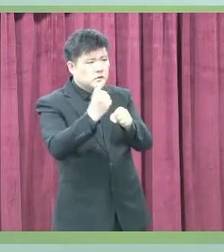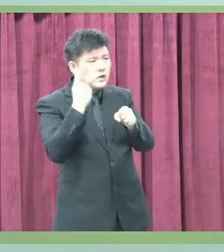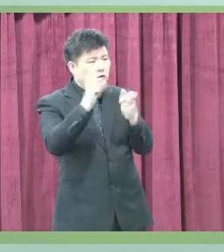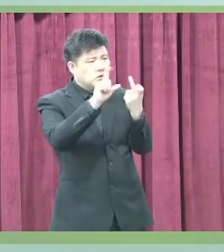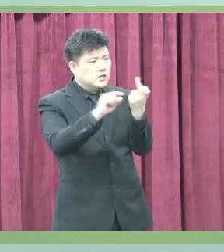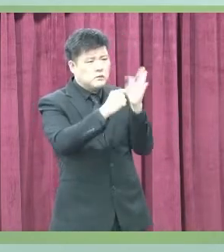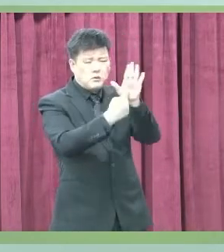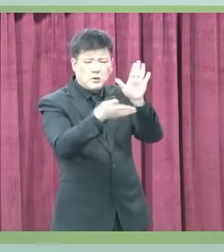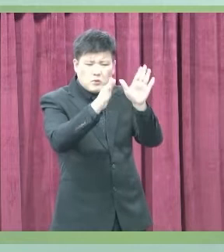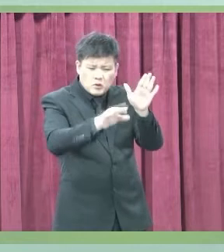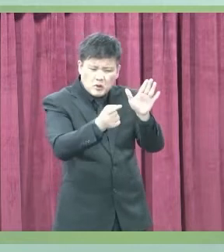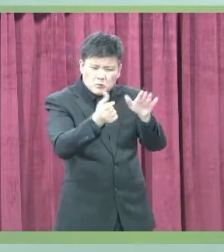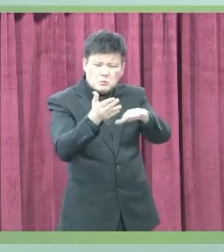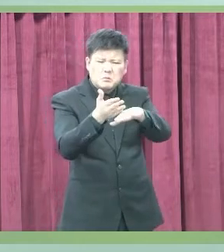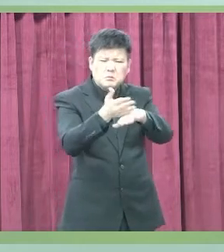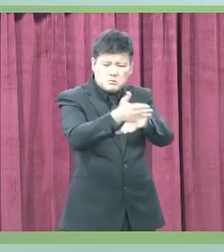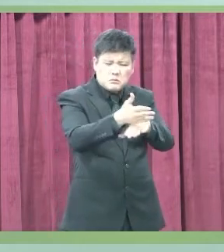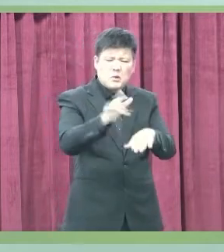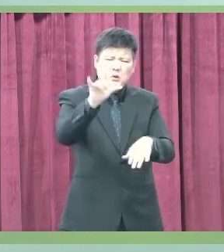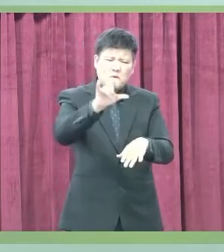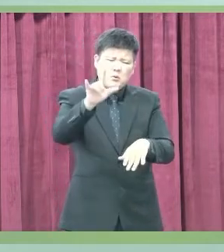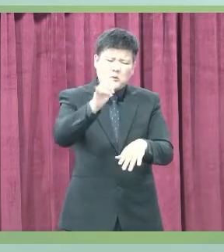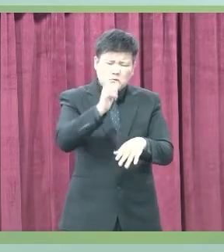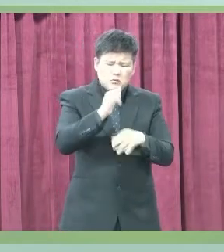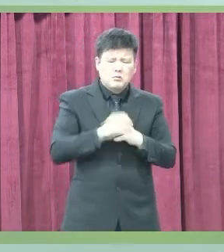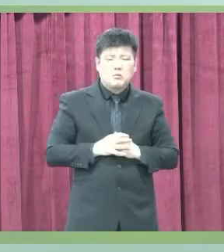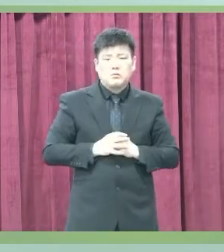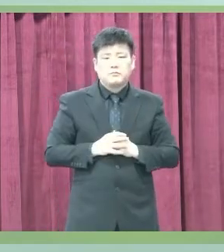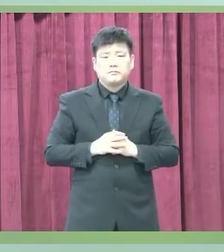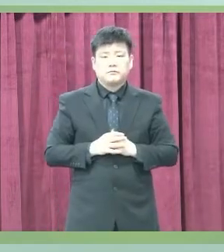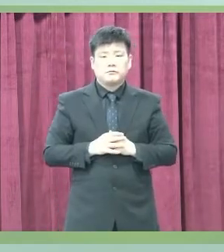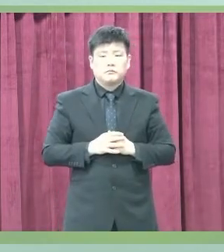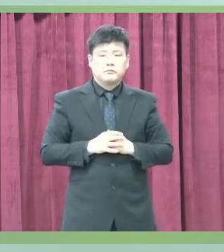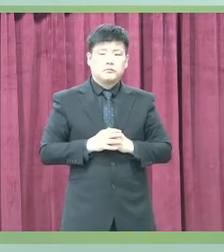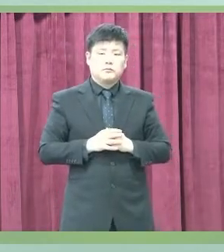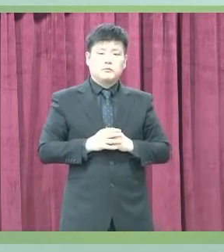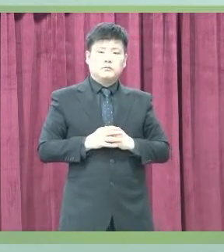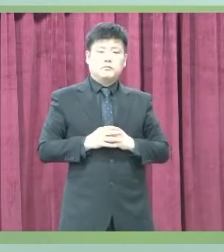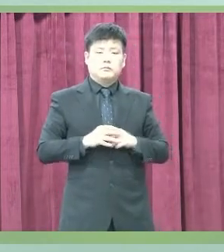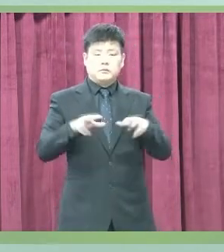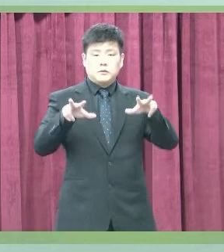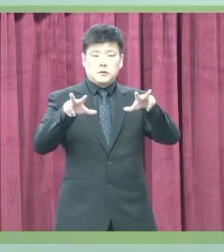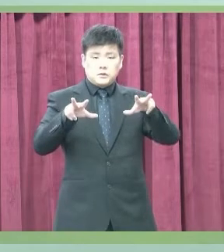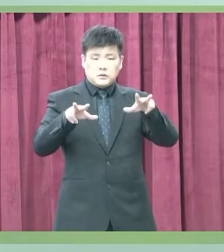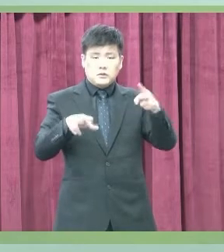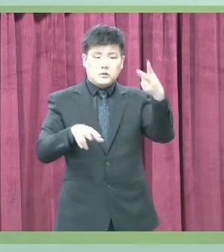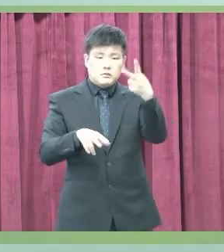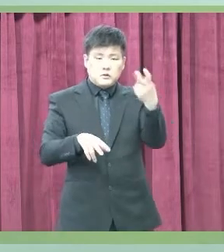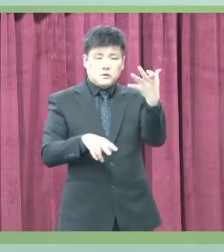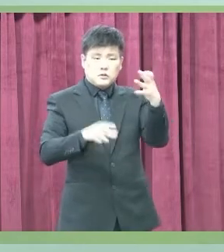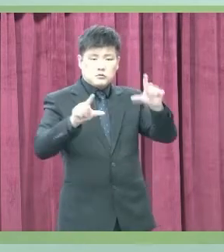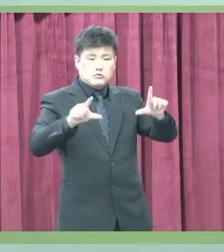조금 늦었습니다. 그래서 코로나 상황 등으로 좀 늦어졌고 그래서 지금